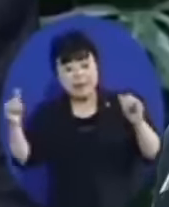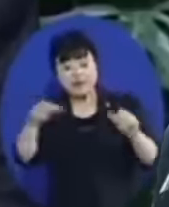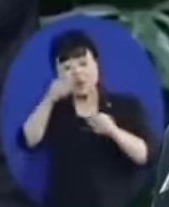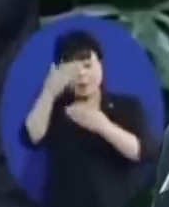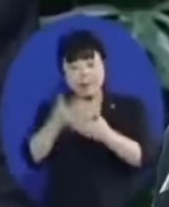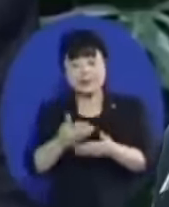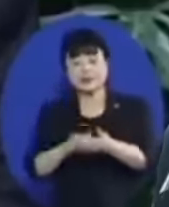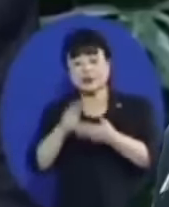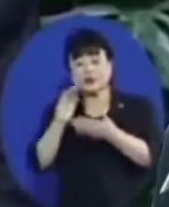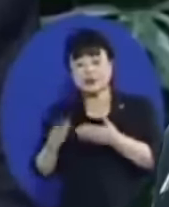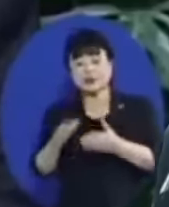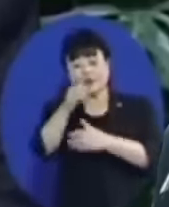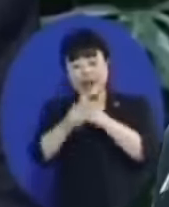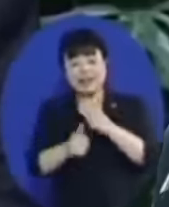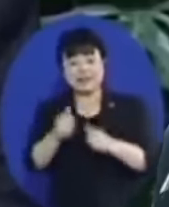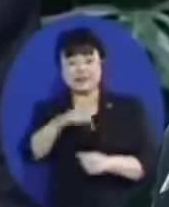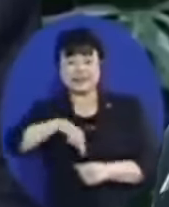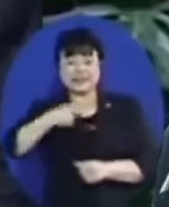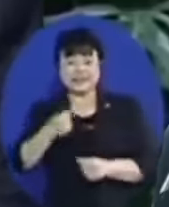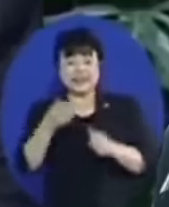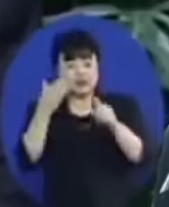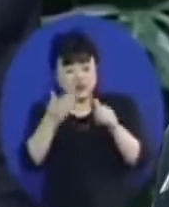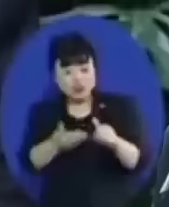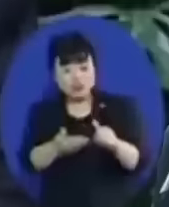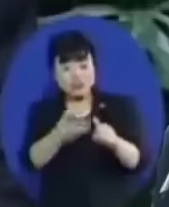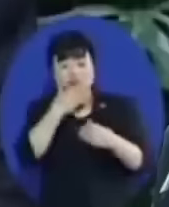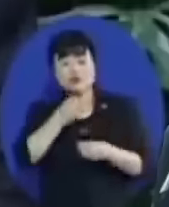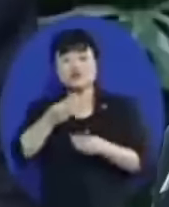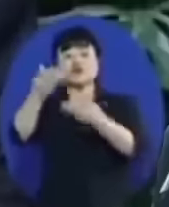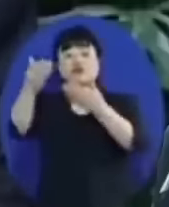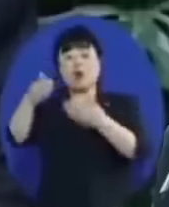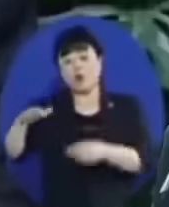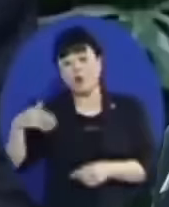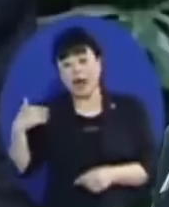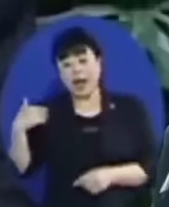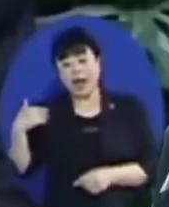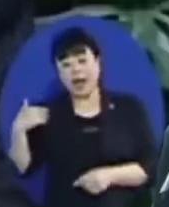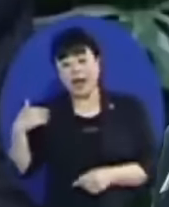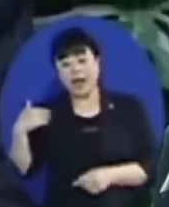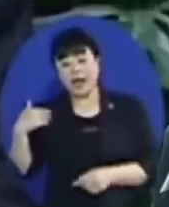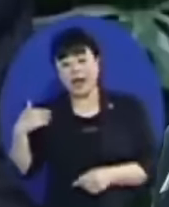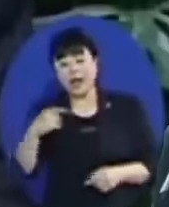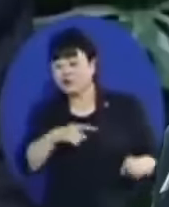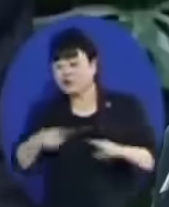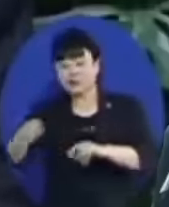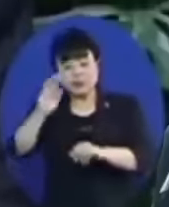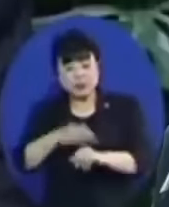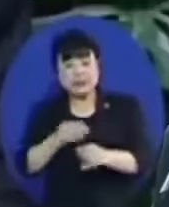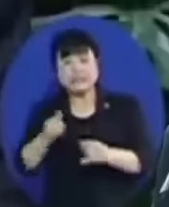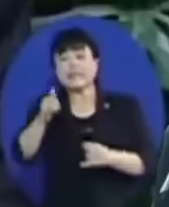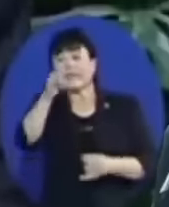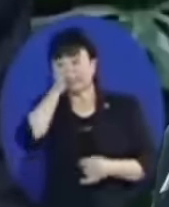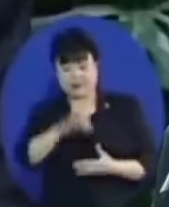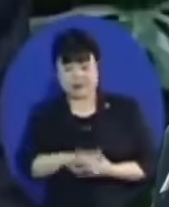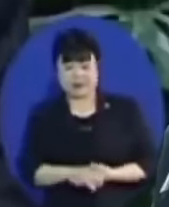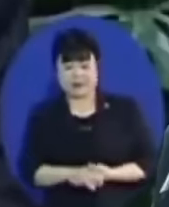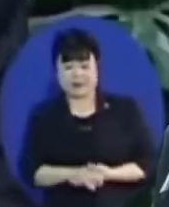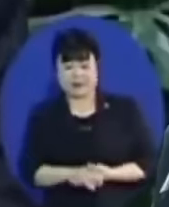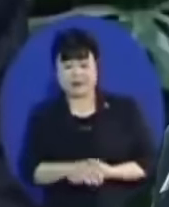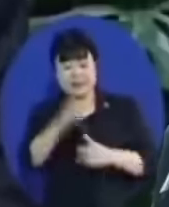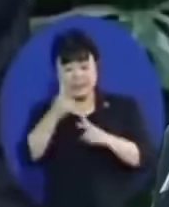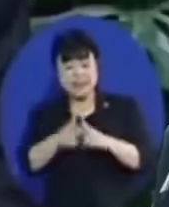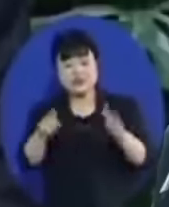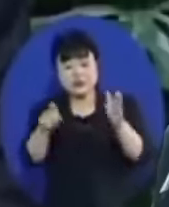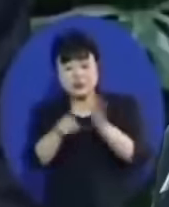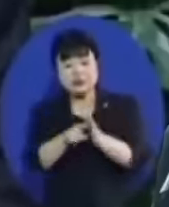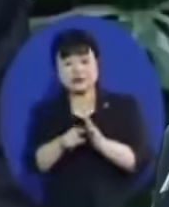받고 난 다음에도 하나님이 자기에게 주어주신 축복을 모르고 조금도 누리지 못하는 사람이 많습니다. 예수